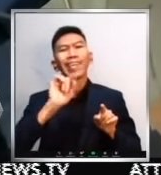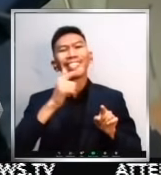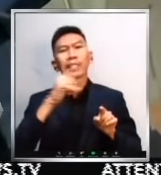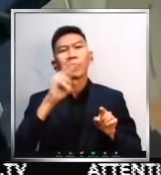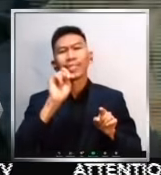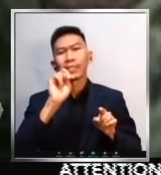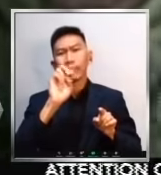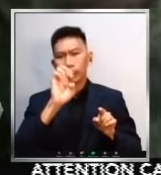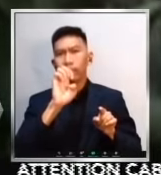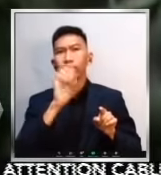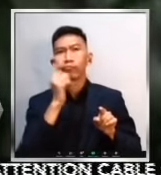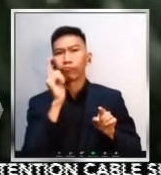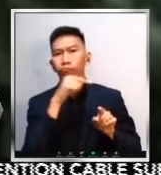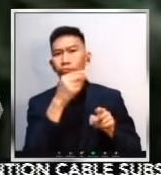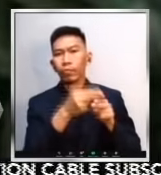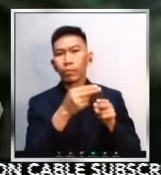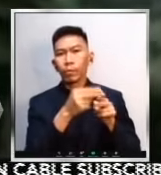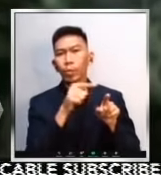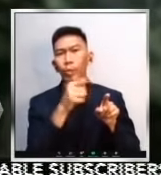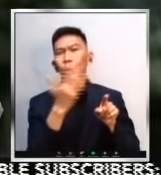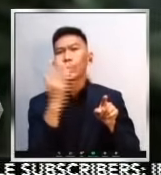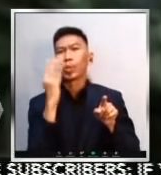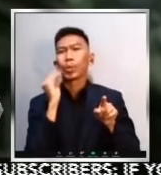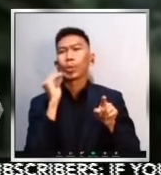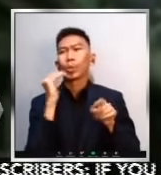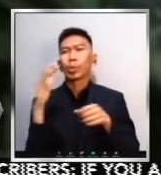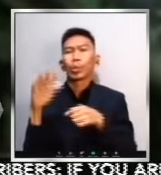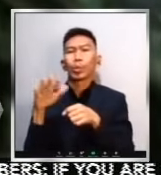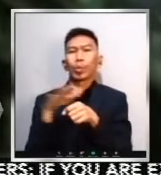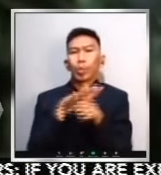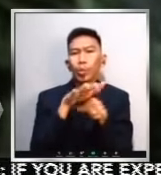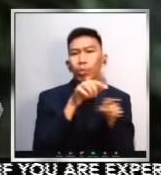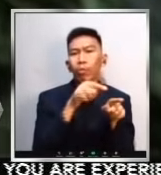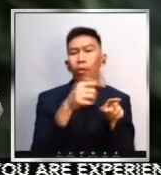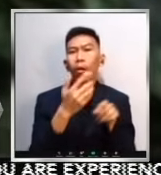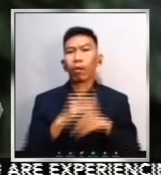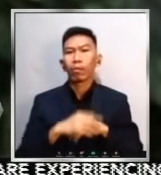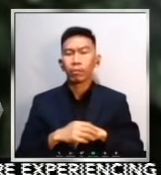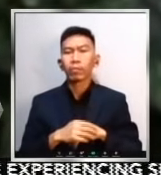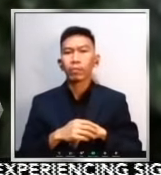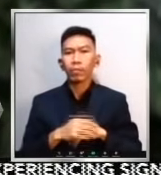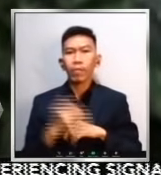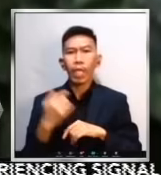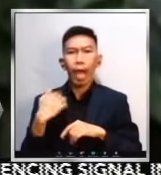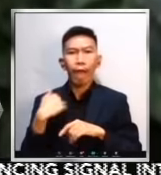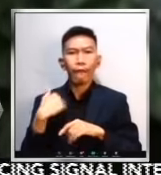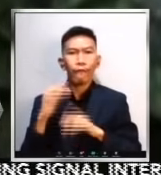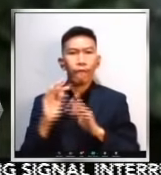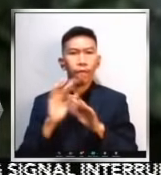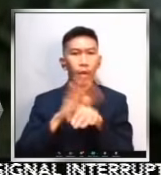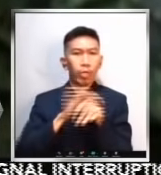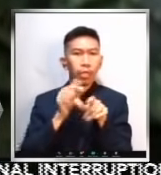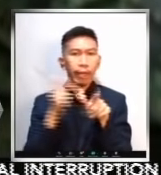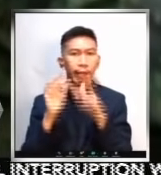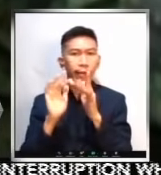ni Santa Maria. Through online po, nagbubuking ng kliyente